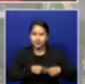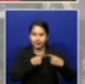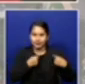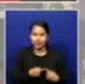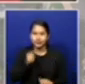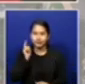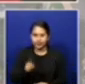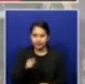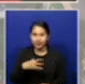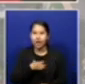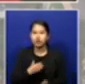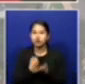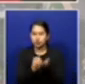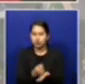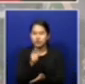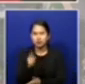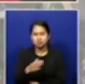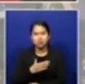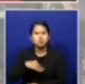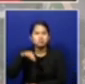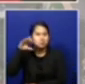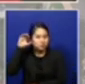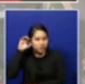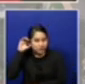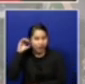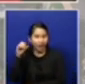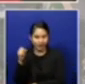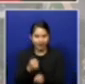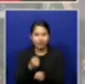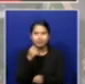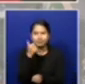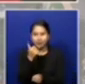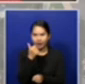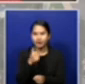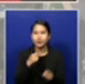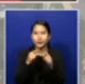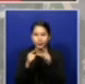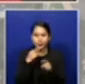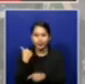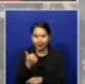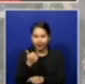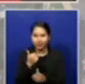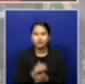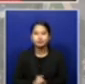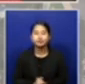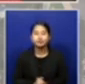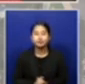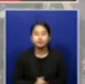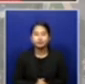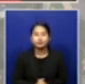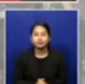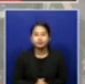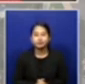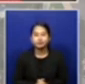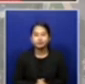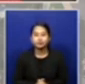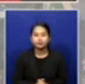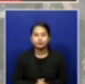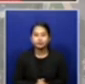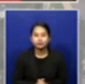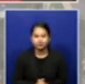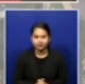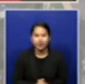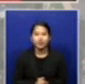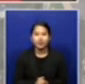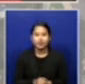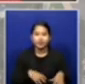ที่จะช่วยเหลือพี่น้องเกษตรกรจริงๆผมเชื่อว่าน่าจะประนีประนอมได้นะครับอีกเรื่องก็คือการจัดง